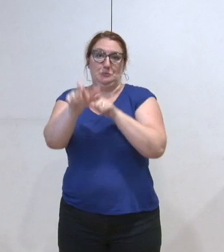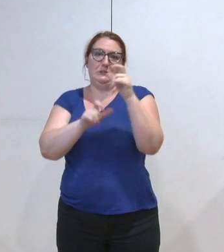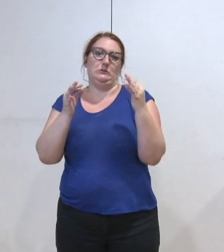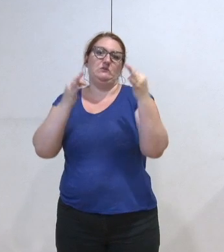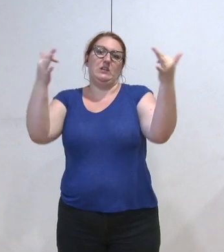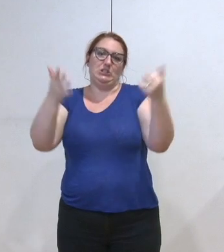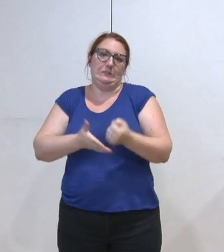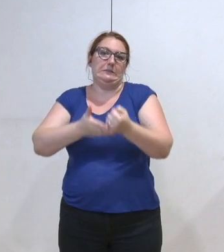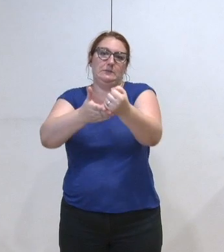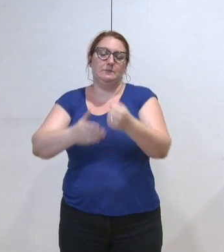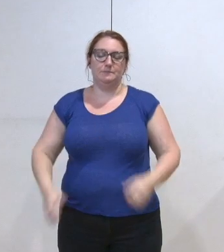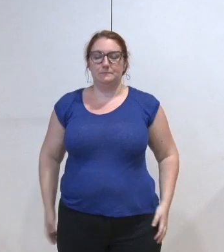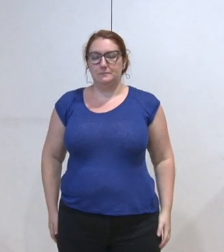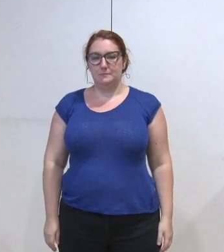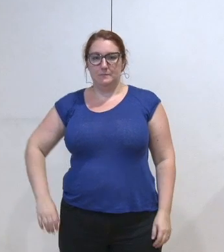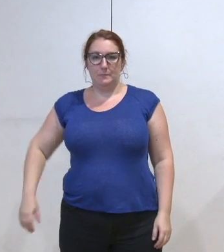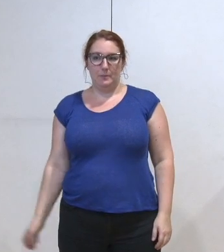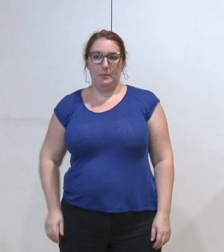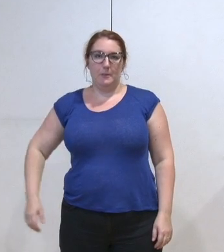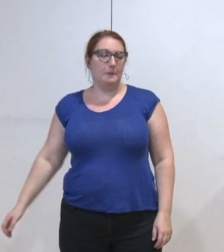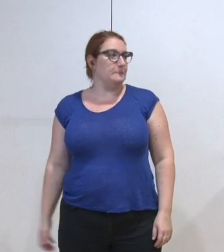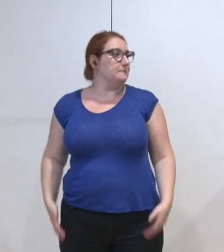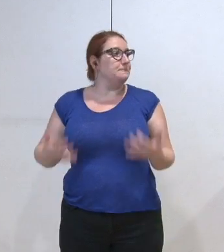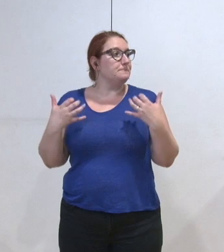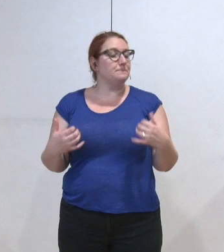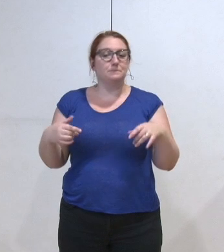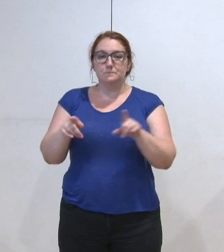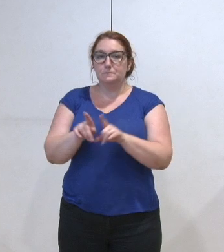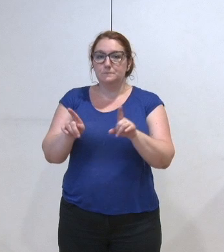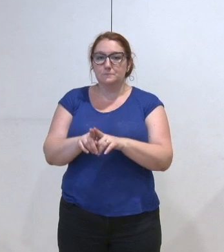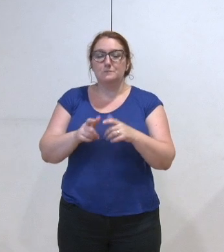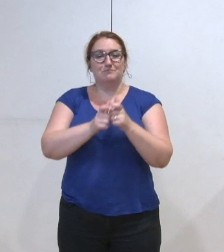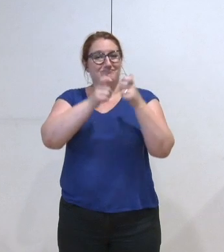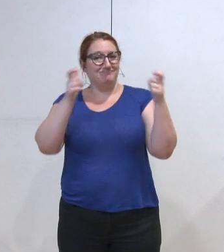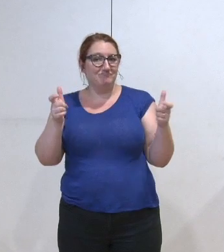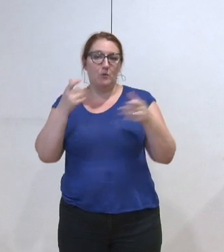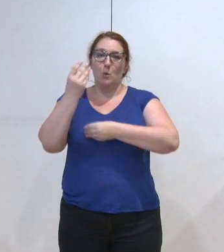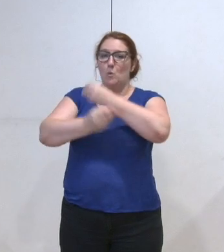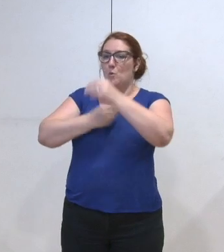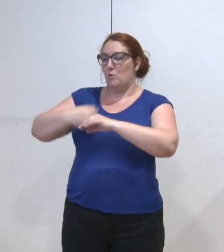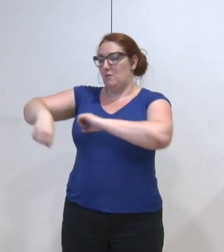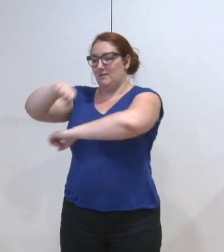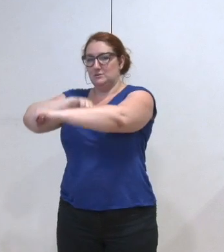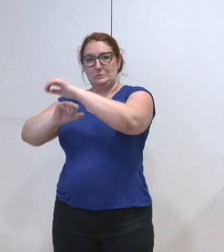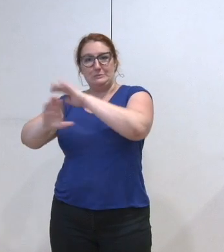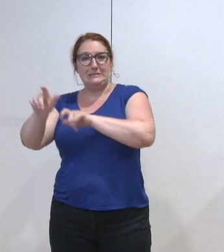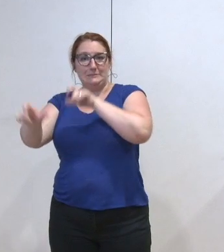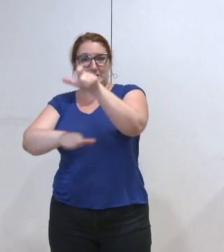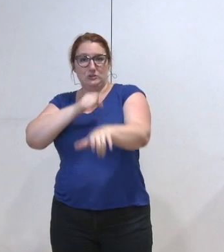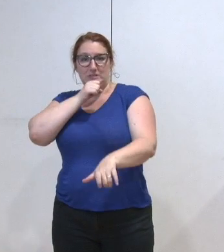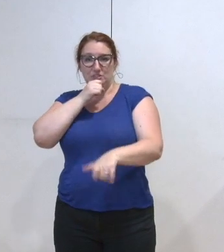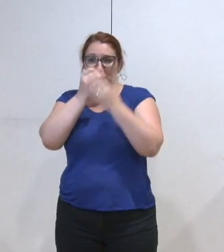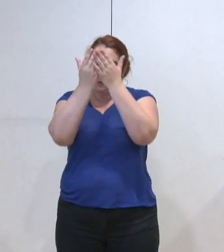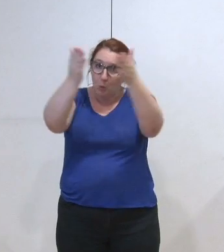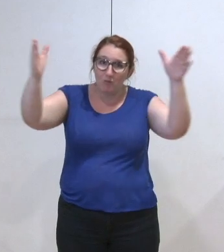et nous voulons également faire en sorte que les établissements et disp tif personnes âgées soi ouvert sur leur environnement de